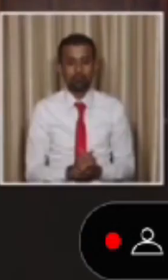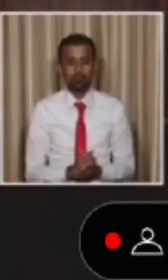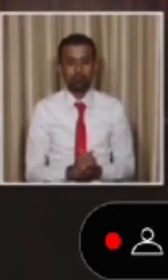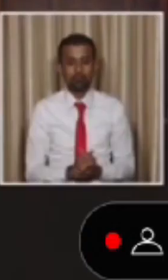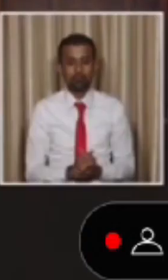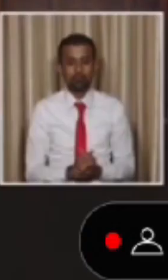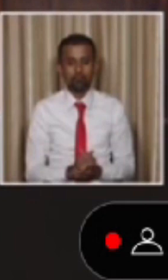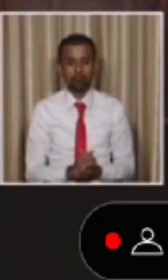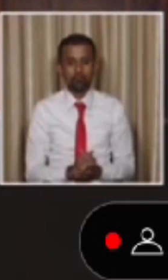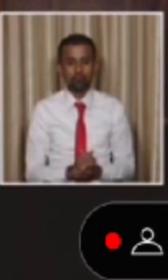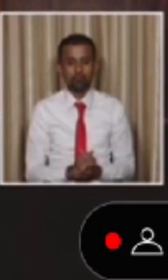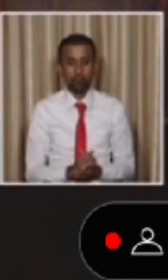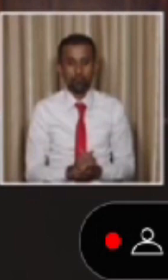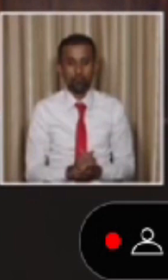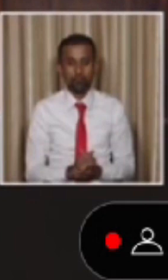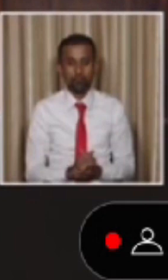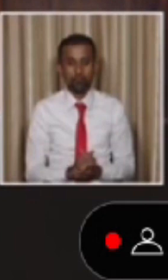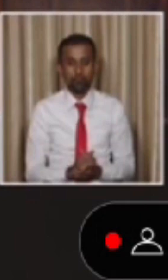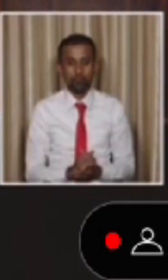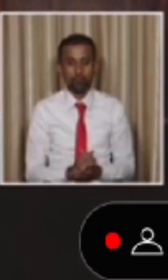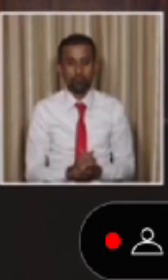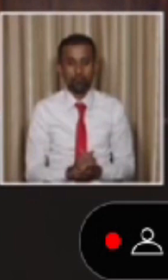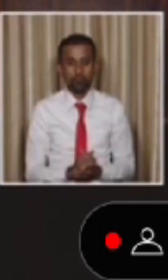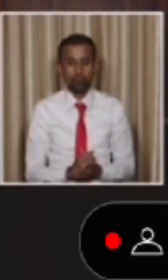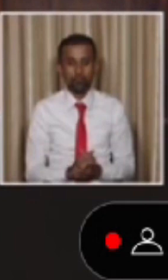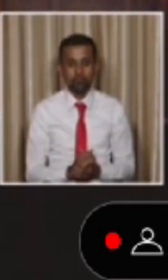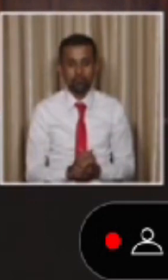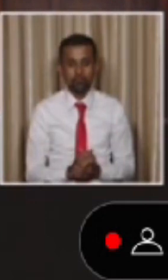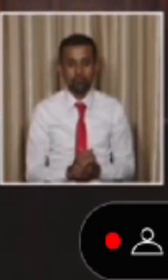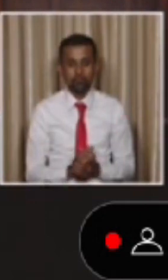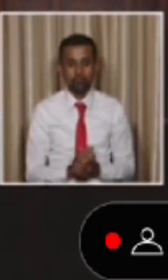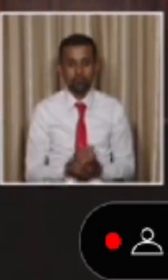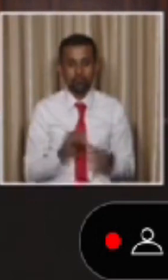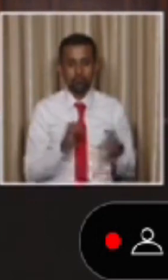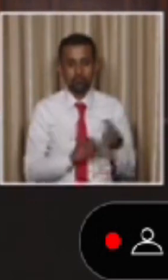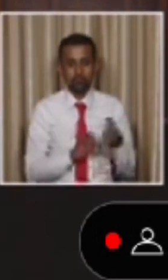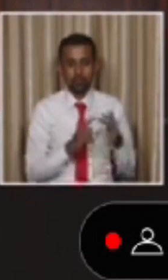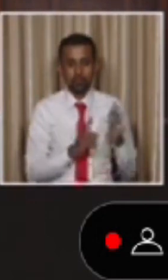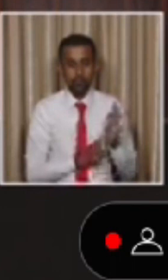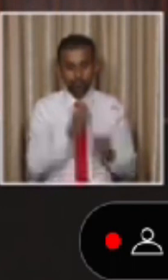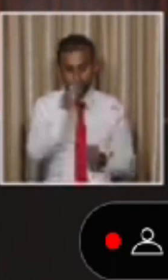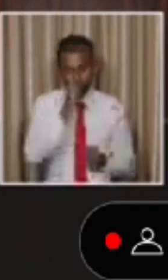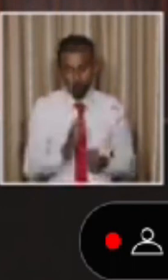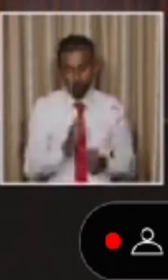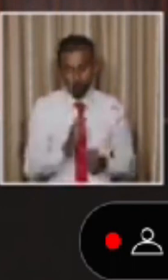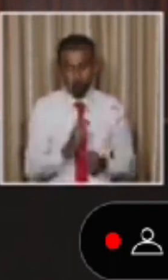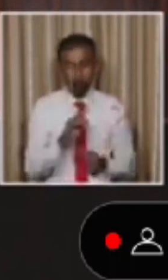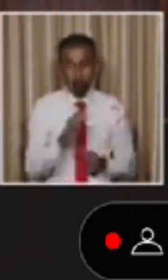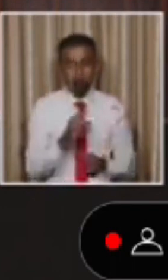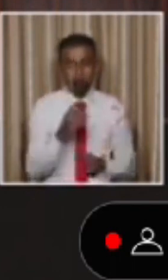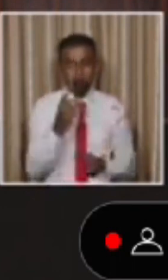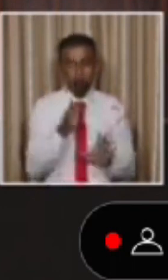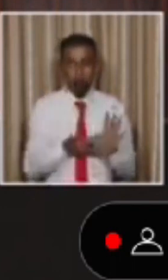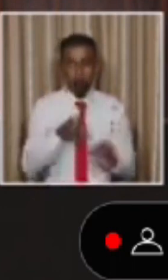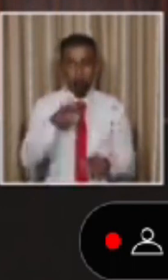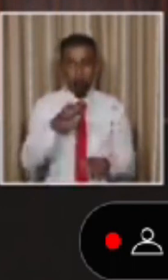ඔව් ඔබතුමා කියන මොකද්ද? ප්‍රීති ප්‍රශ්නවා ගරු සුසිල් ප්‍රේමජාන්ත මැතිතුමාට දැන් 40 සැඳරිය නිසා මට කන්නඩ